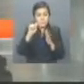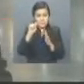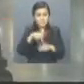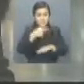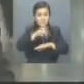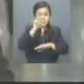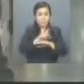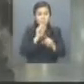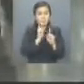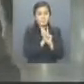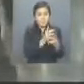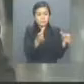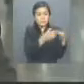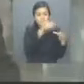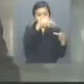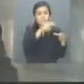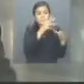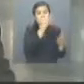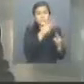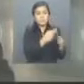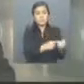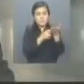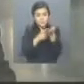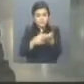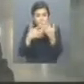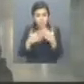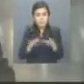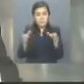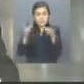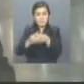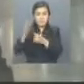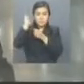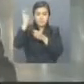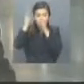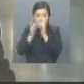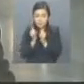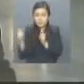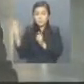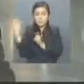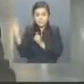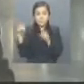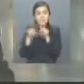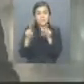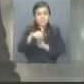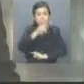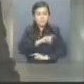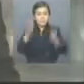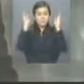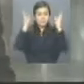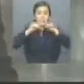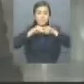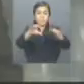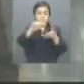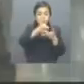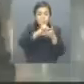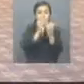คเพื่อไทยได้มีการนำเสนอนะคะรวมถึงได้มีการตั้งทีมโฆษกถึง4คนด้วยกันค่ะในการที่จะทำหน้าที่เผยแพร่ข้อมูลการแก้ไขรัฐธรรมนูญ